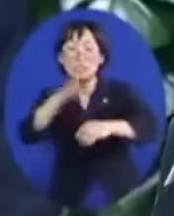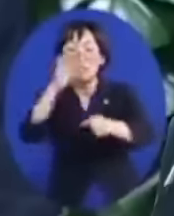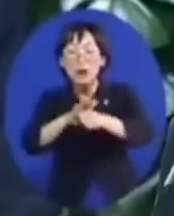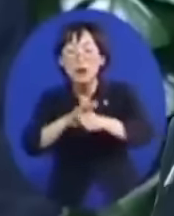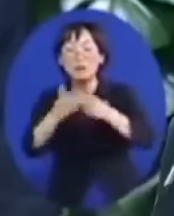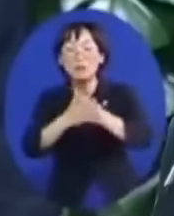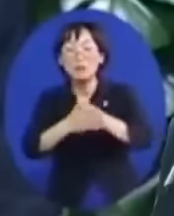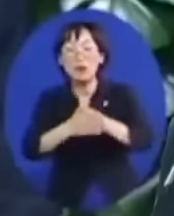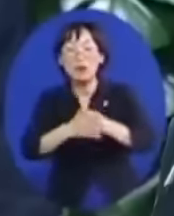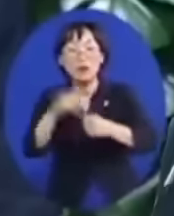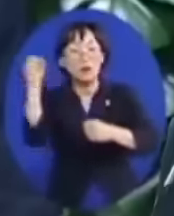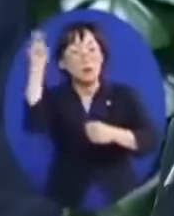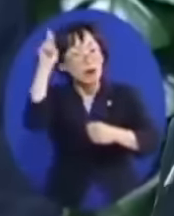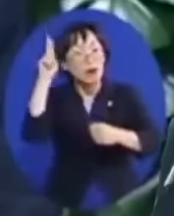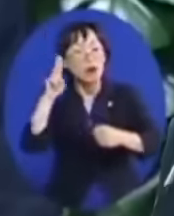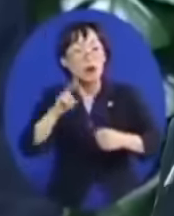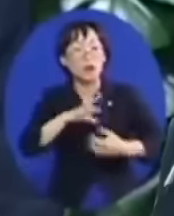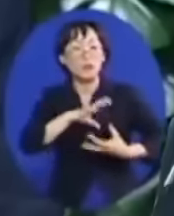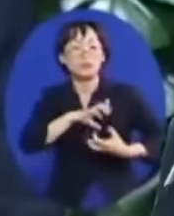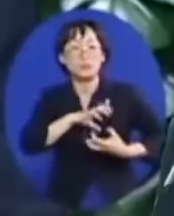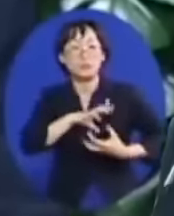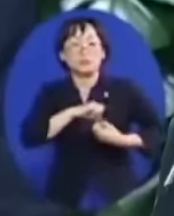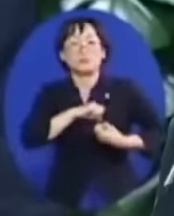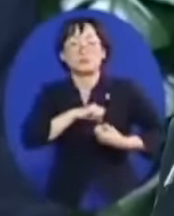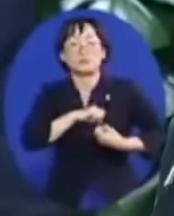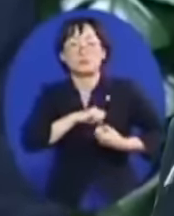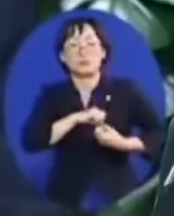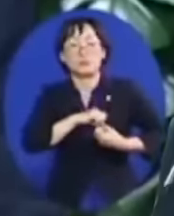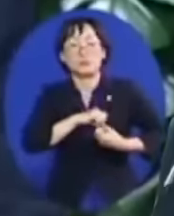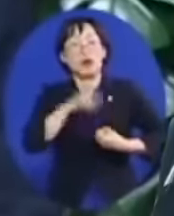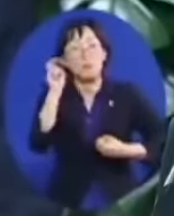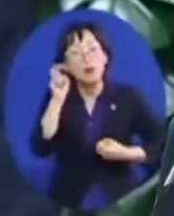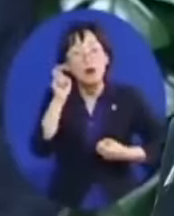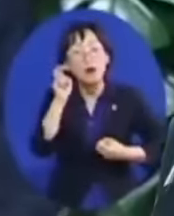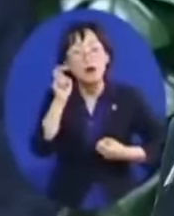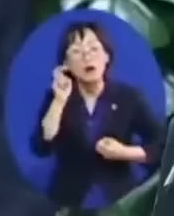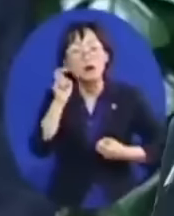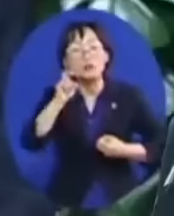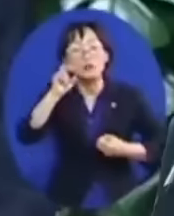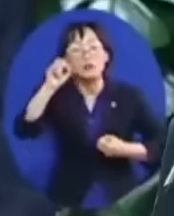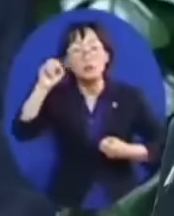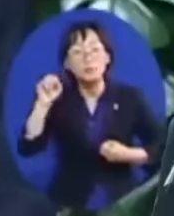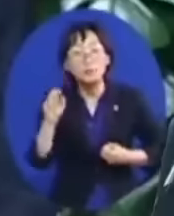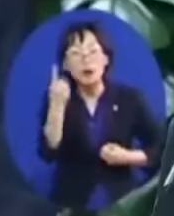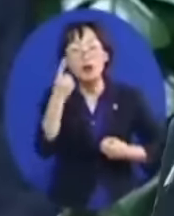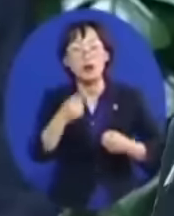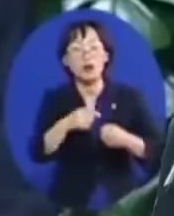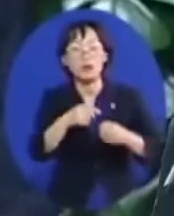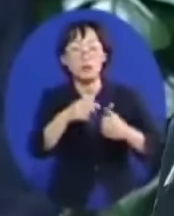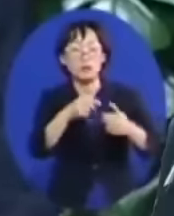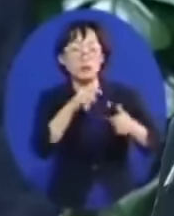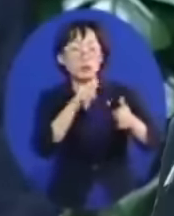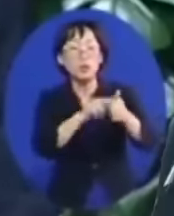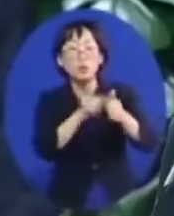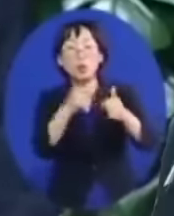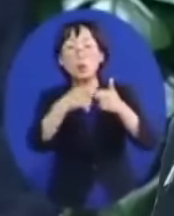순간에 심장 발작이 일어날 순간에 있었다. 이때 병원에 안 왔으면 당신은 죽은